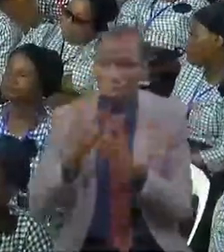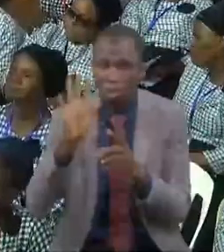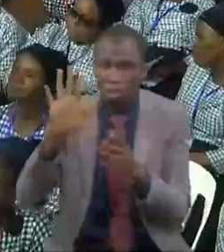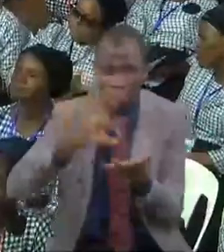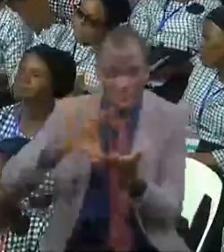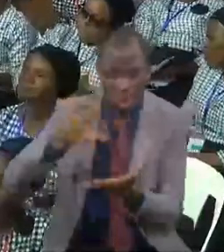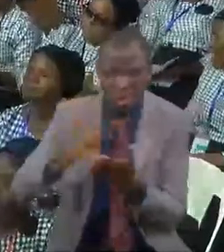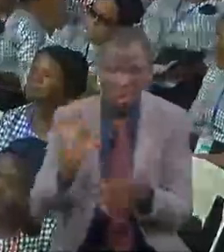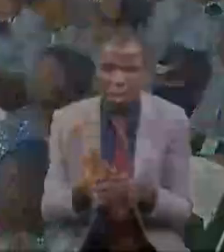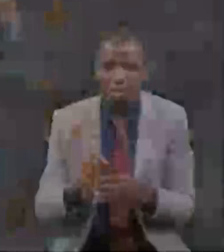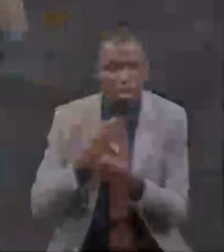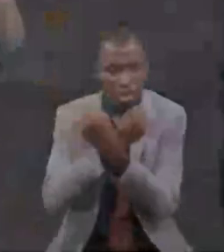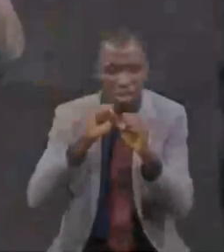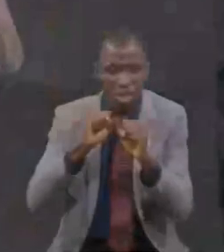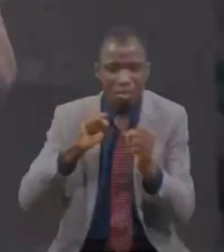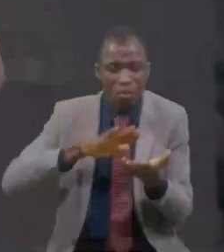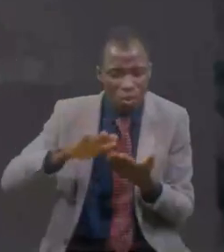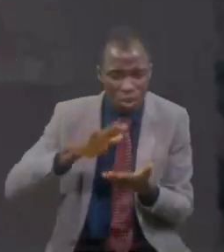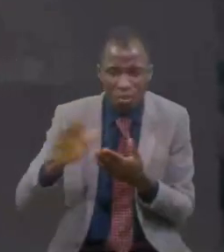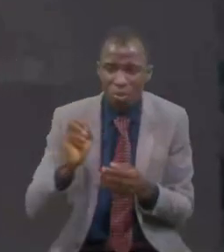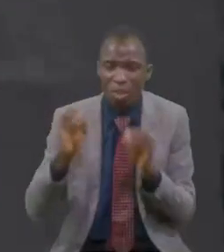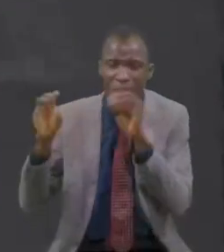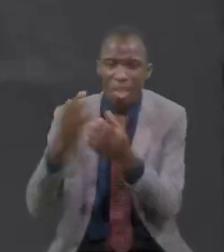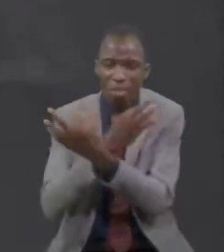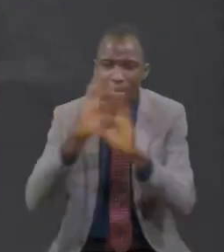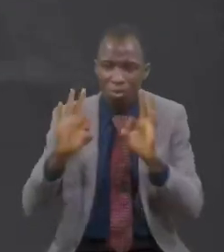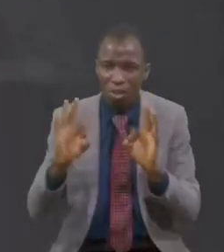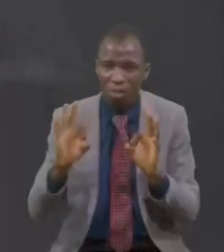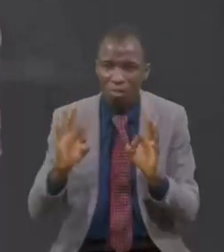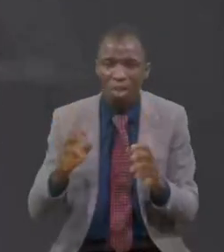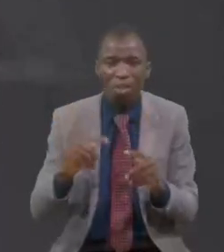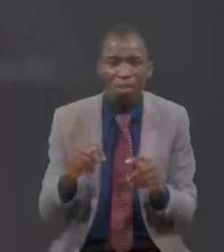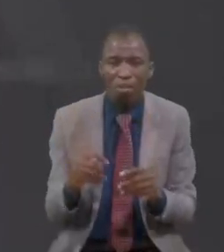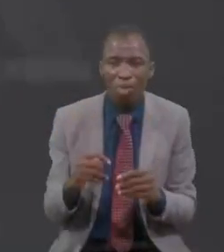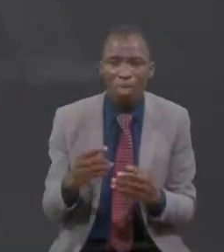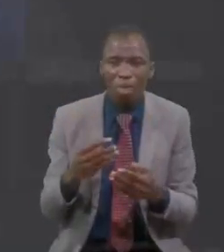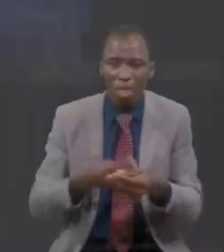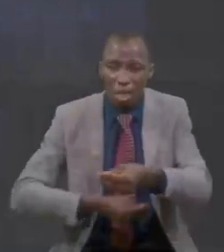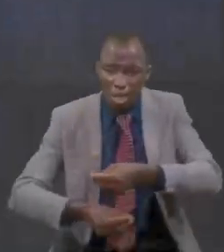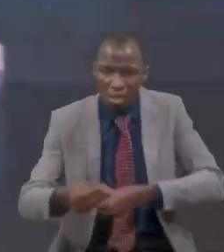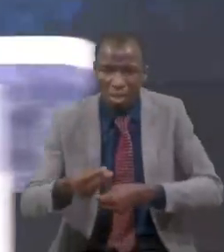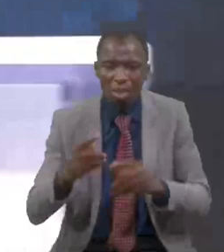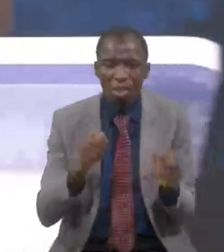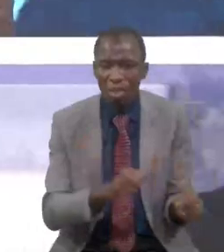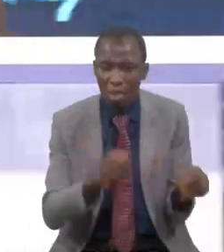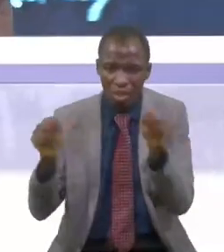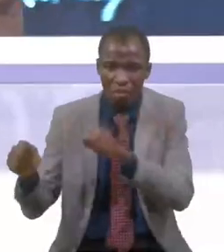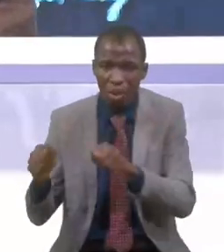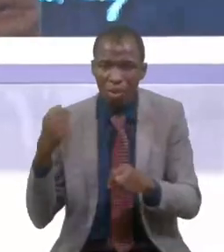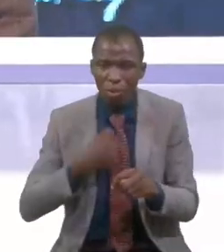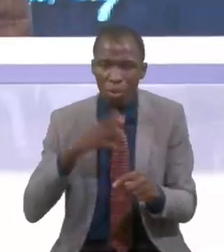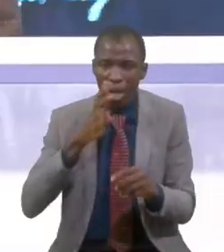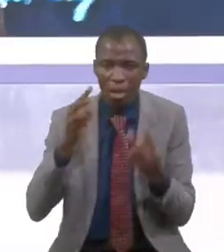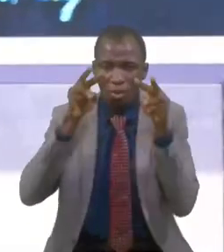sauvé vous serez pardonné vous serez affranchis la transaction faite n voons la